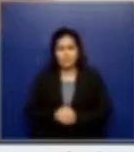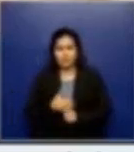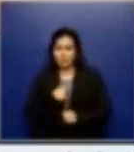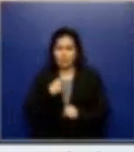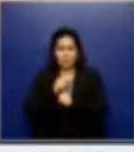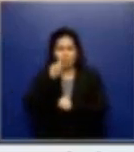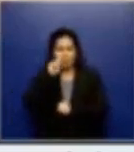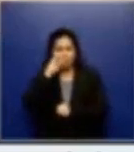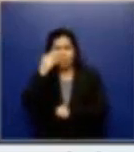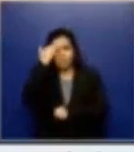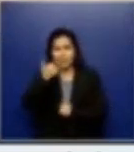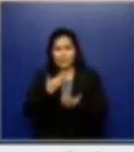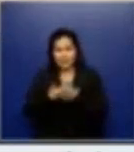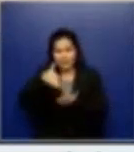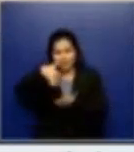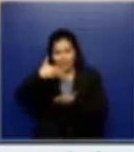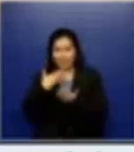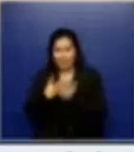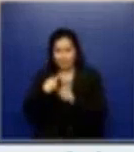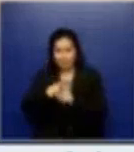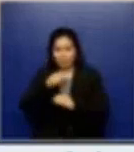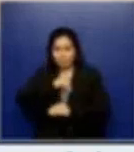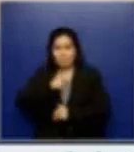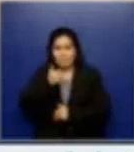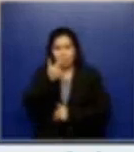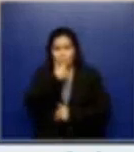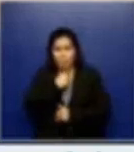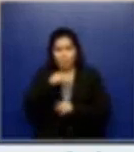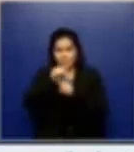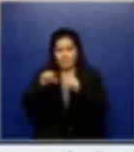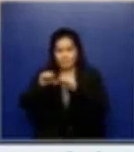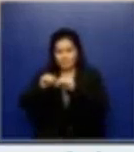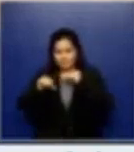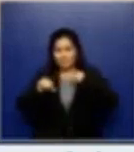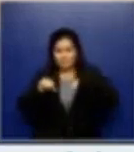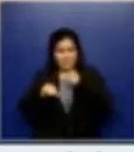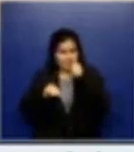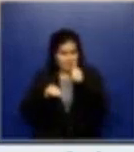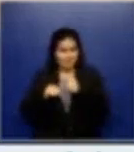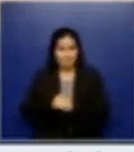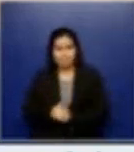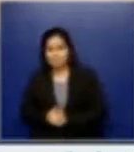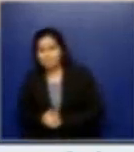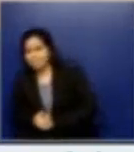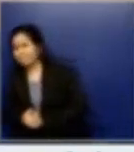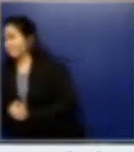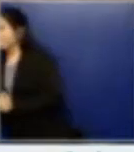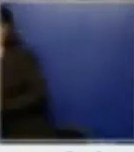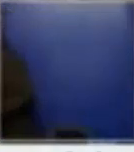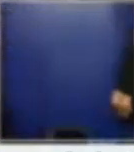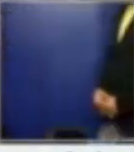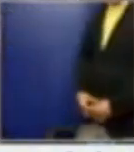งอ่ะกินง่ายกำไรงามเปอร์เซ็นต์ก็ได้กันเยอะผมบอกว่าไอ้รีไซคลิ่งนี่พอได้